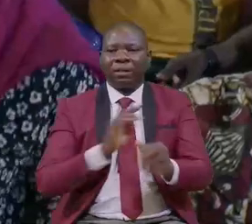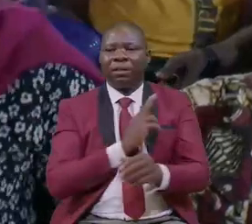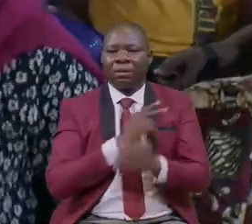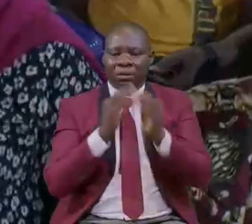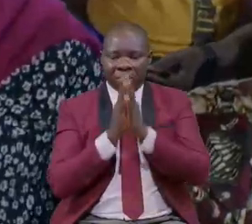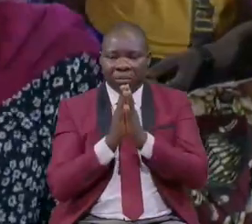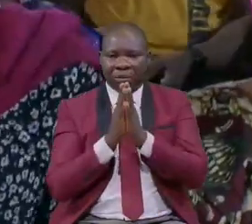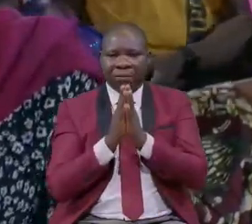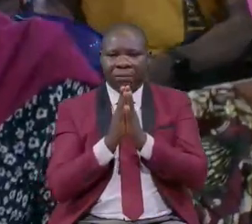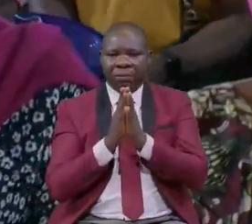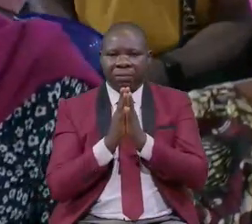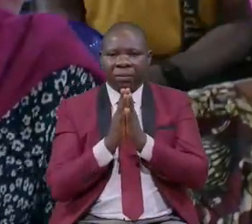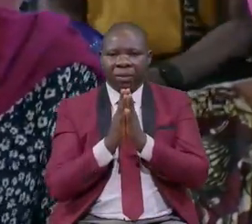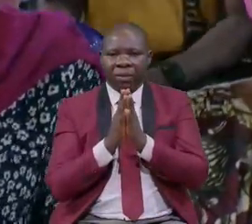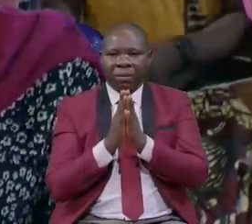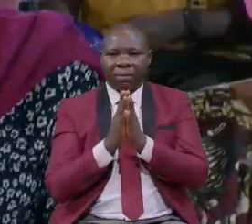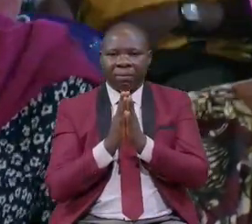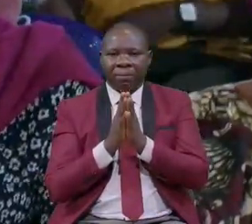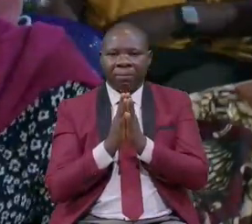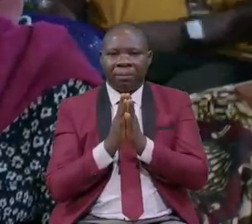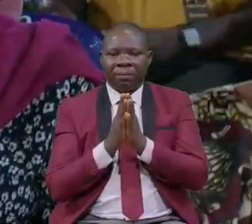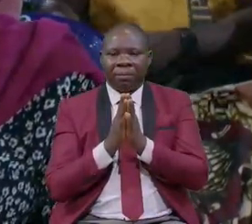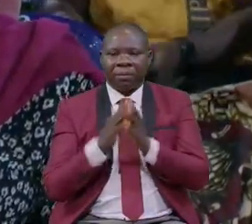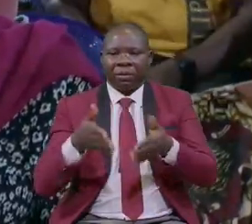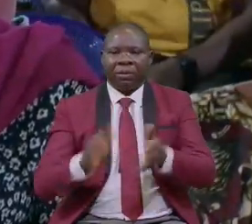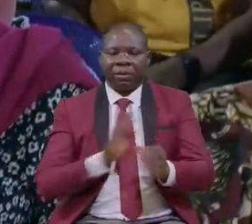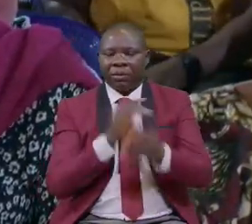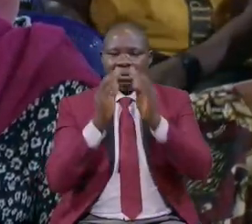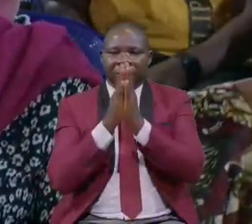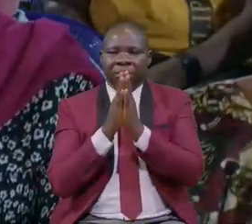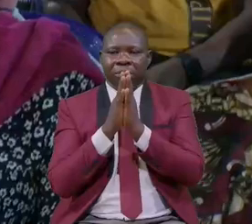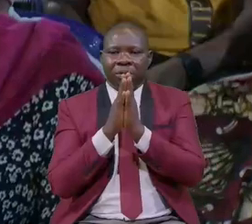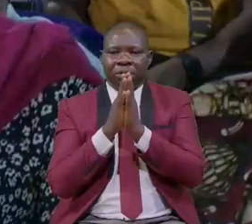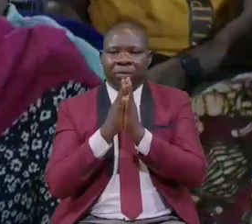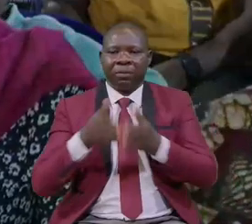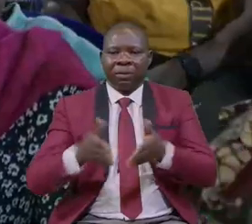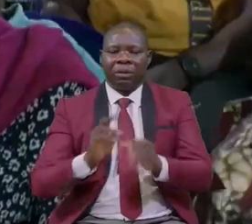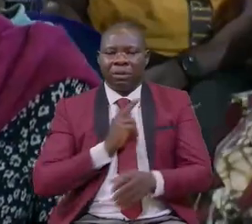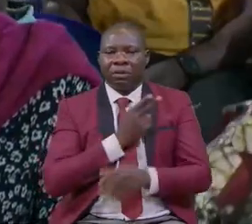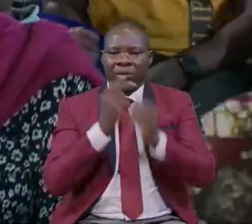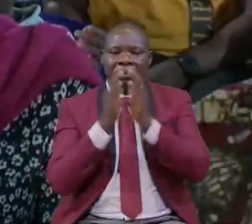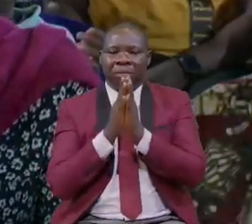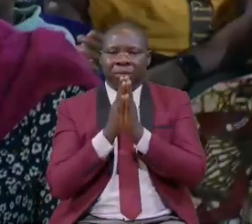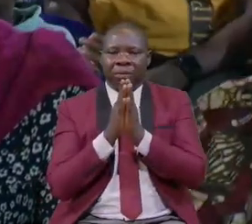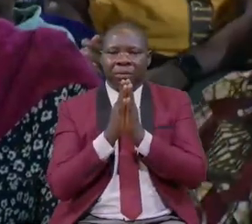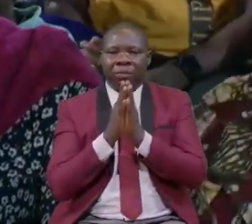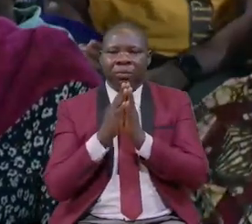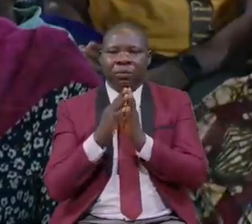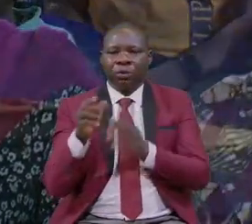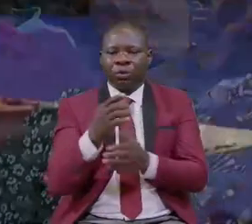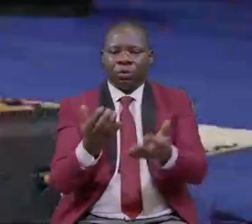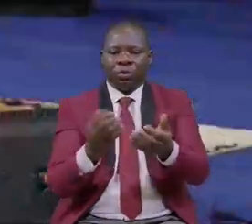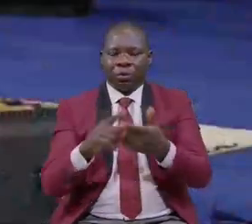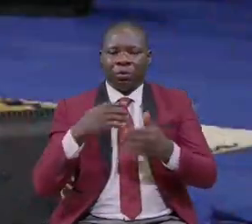la tête baissée, les yeux fermés. La tête baissée, les yeux fermés. Tu